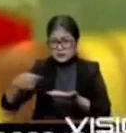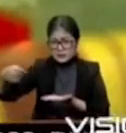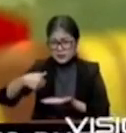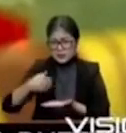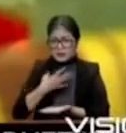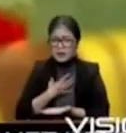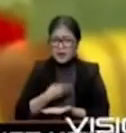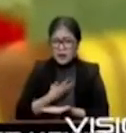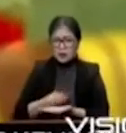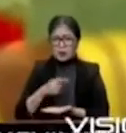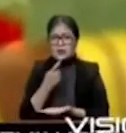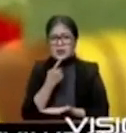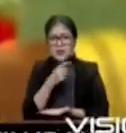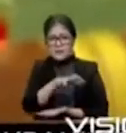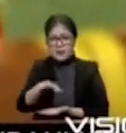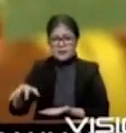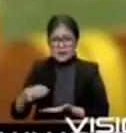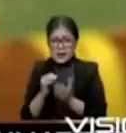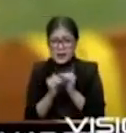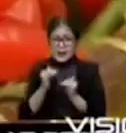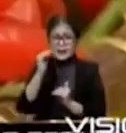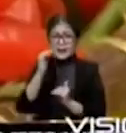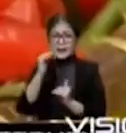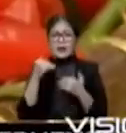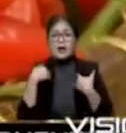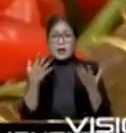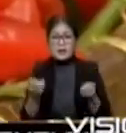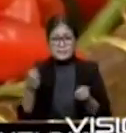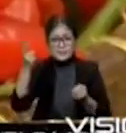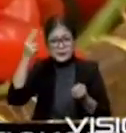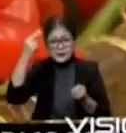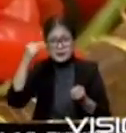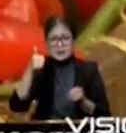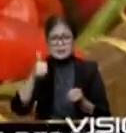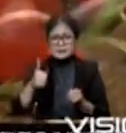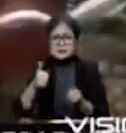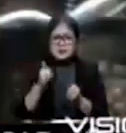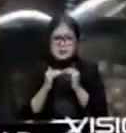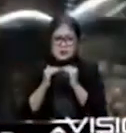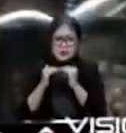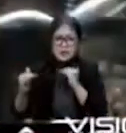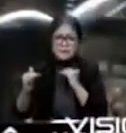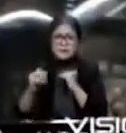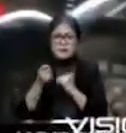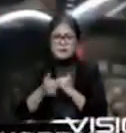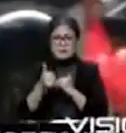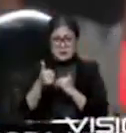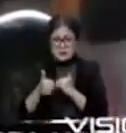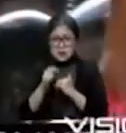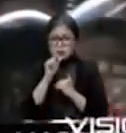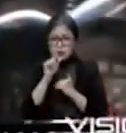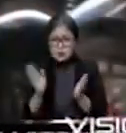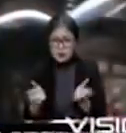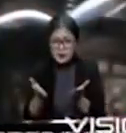kesahkan terkait kenaikan harga bahan pokok dan berharap agar pemerintah dapat melakukan stabilisasi harga untuk tangani